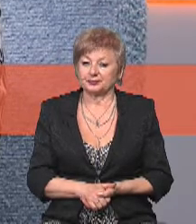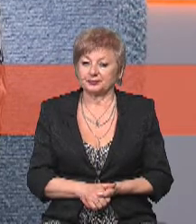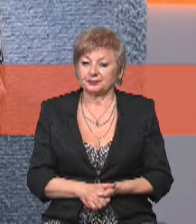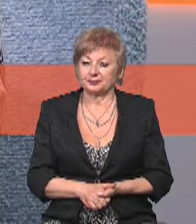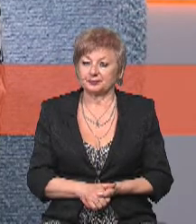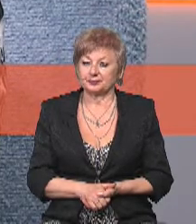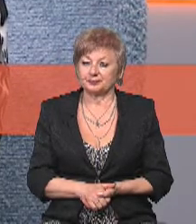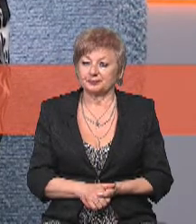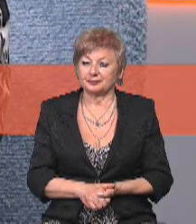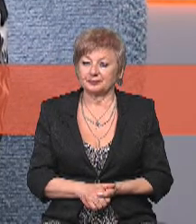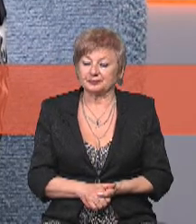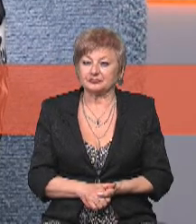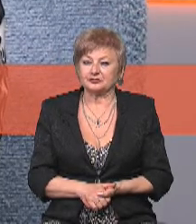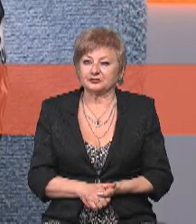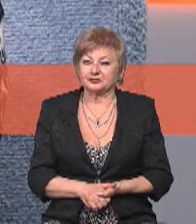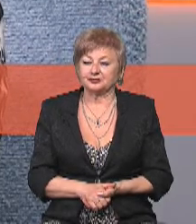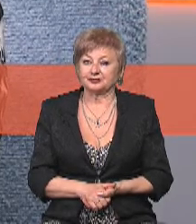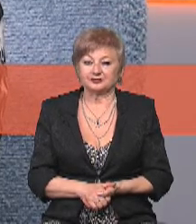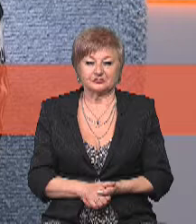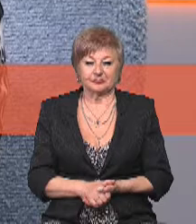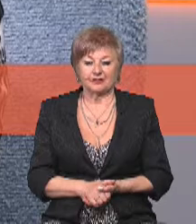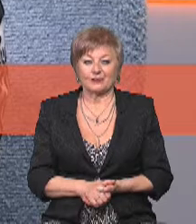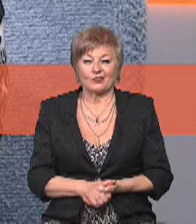питають? Ми вас чуємо. Ми вас слухаємо.